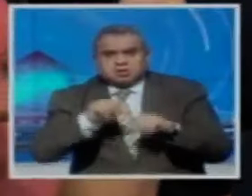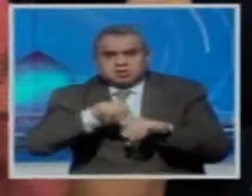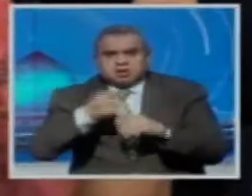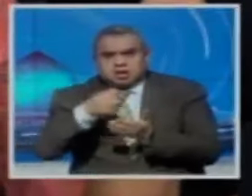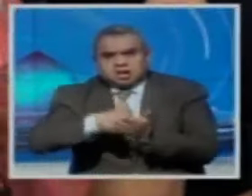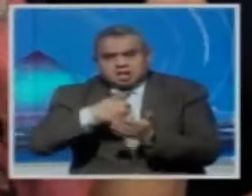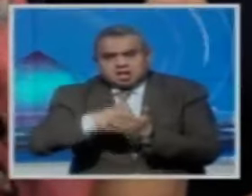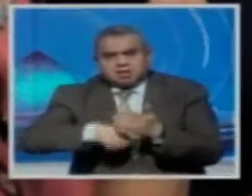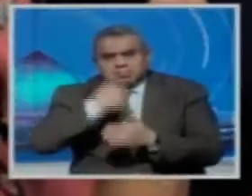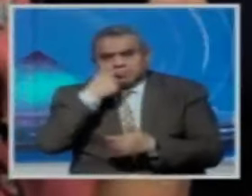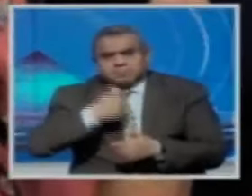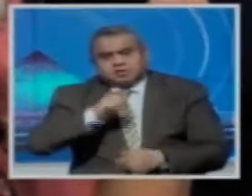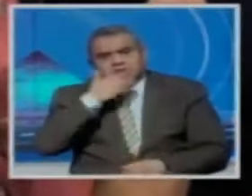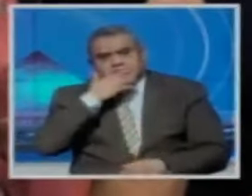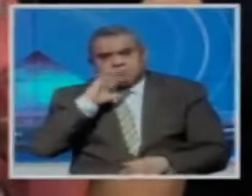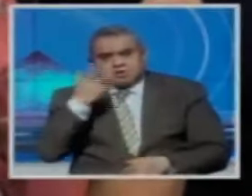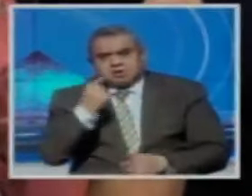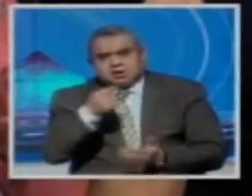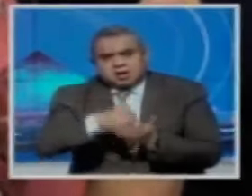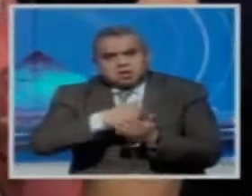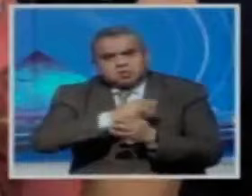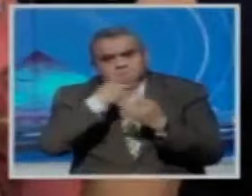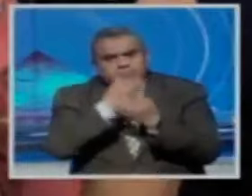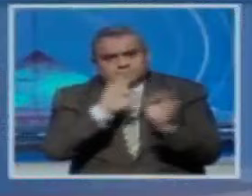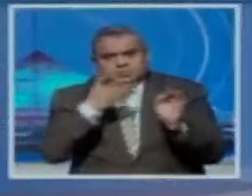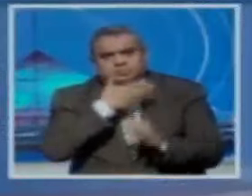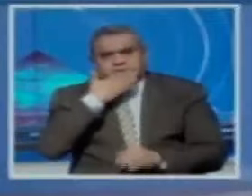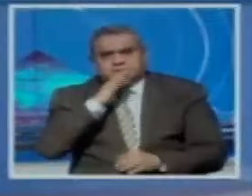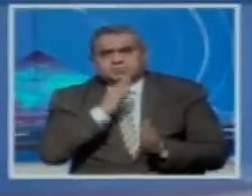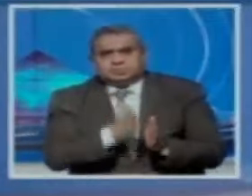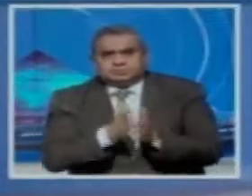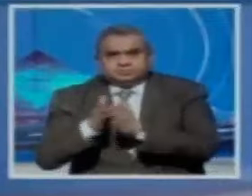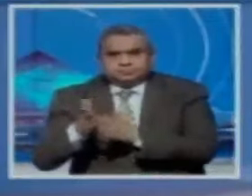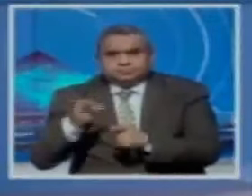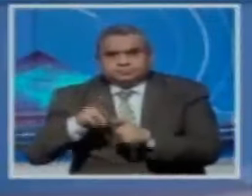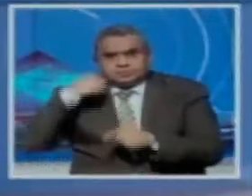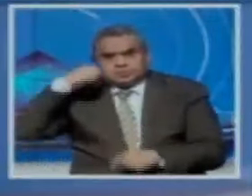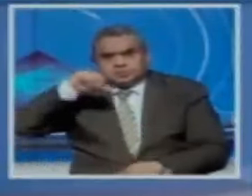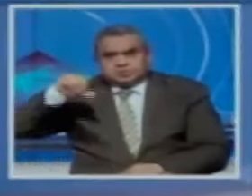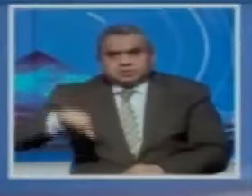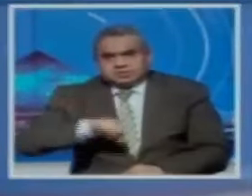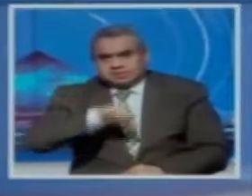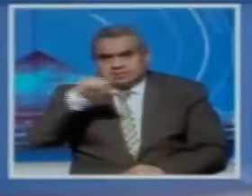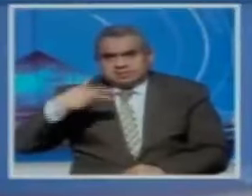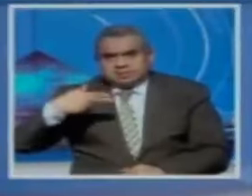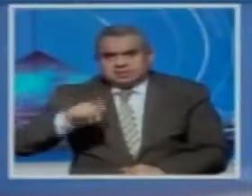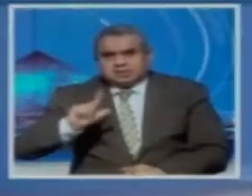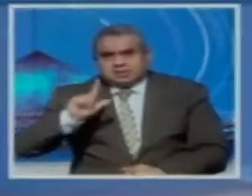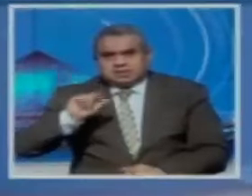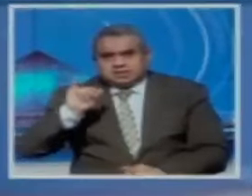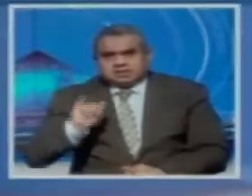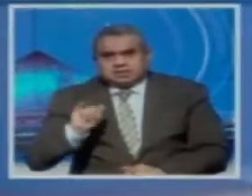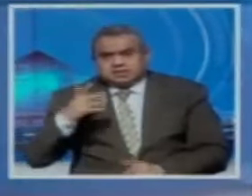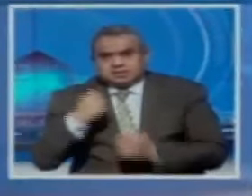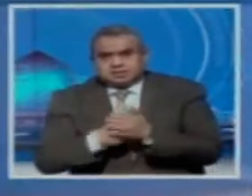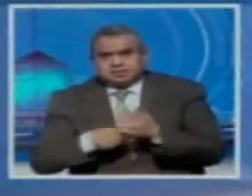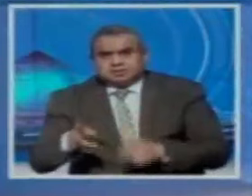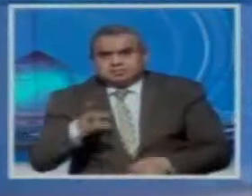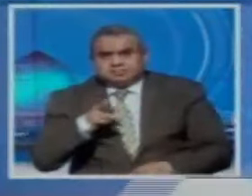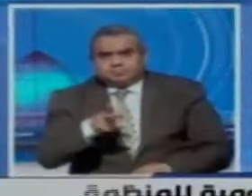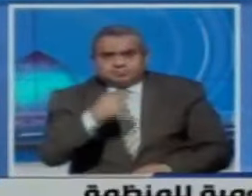توريد الأقماح والحبوب بشكل عام. كان وزير التموين والتجارة دكتور علي المصلحي قد